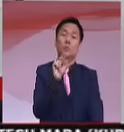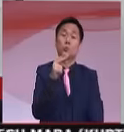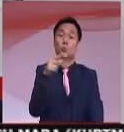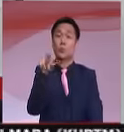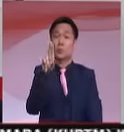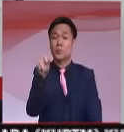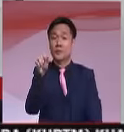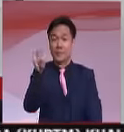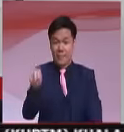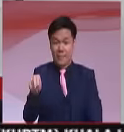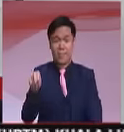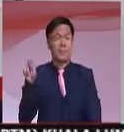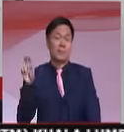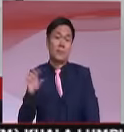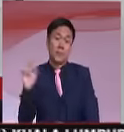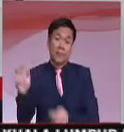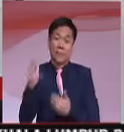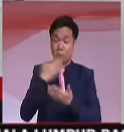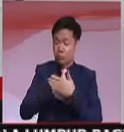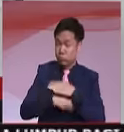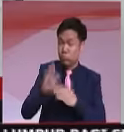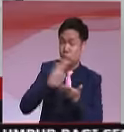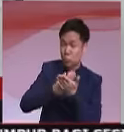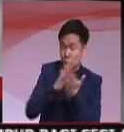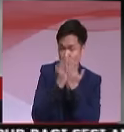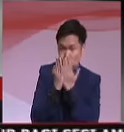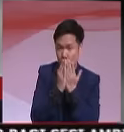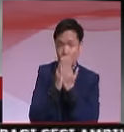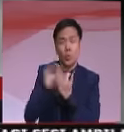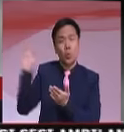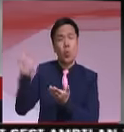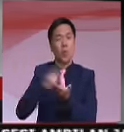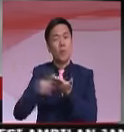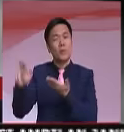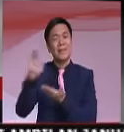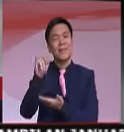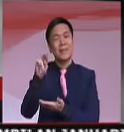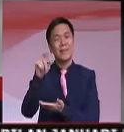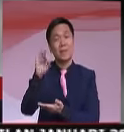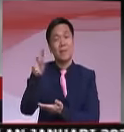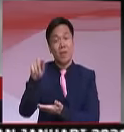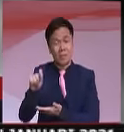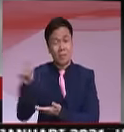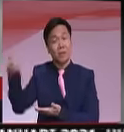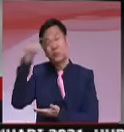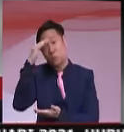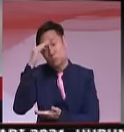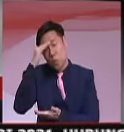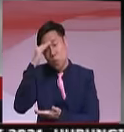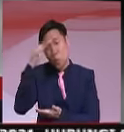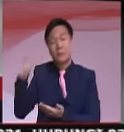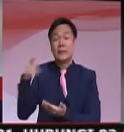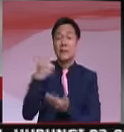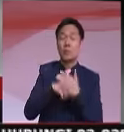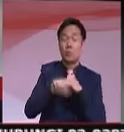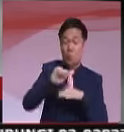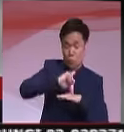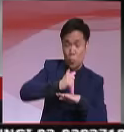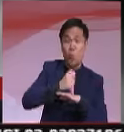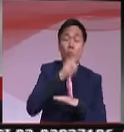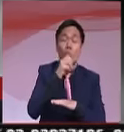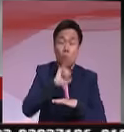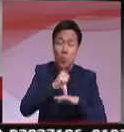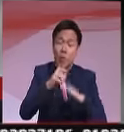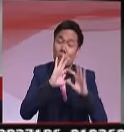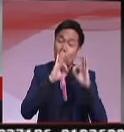pengajian di sekolah content of the holy infant Jesus coba baru oleh Rahmat Nugraha yang berusia 19 tahun mendirikan